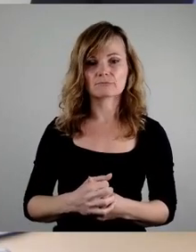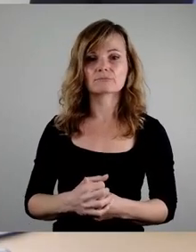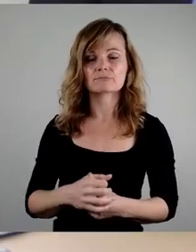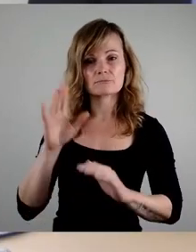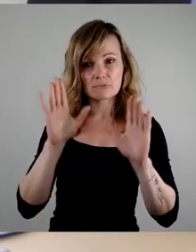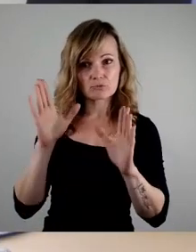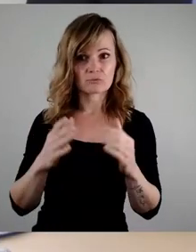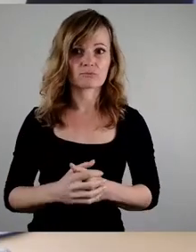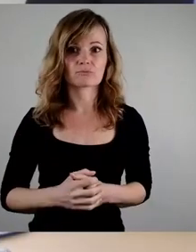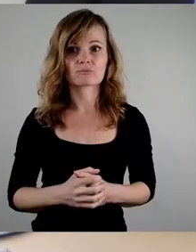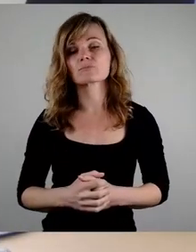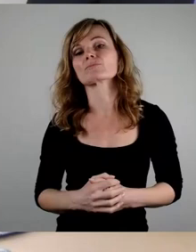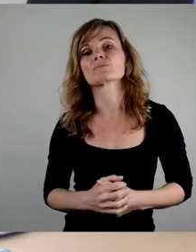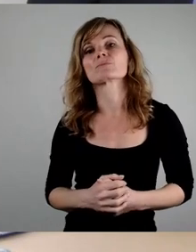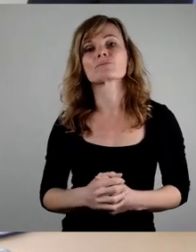Abstimmung. Der